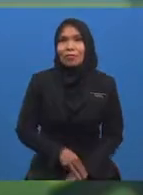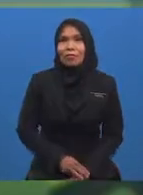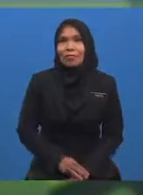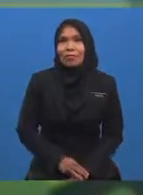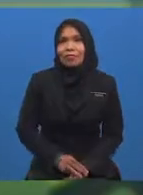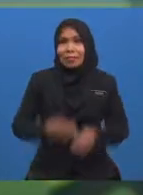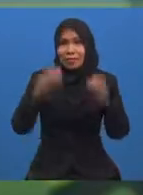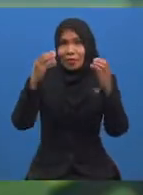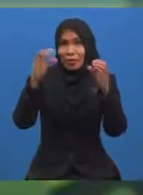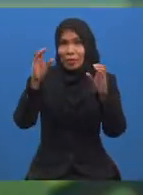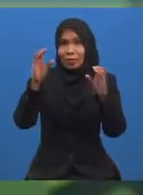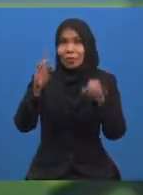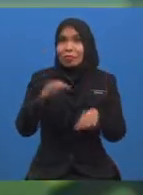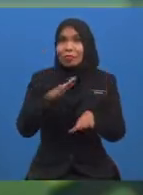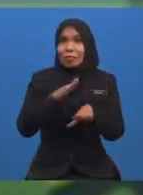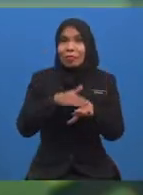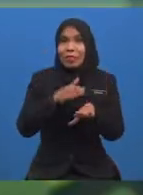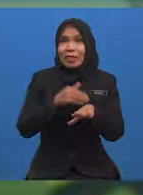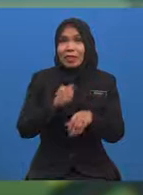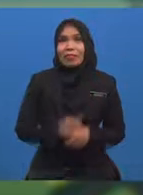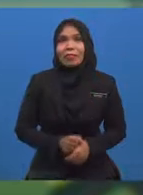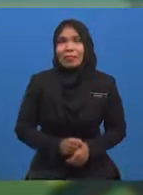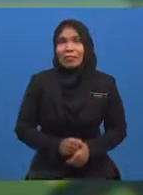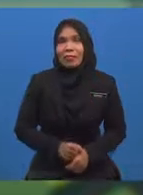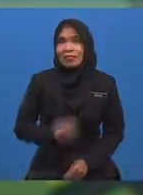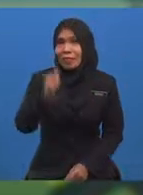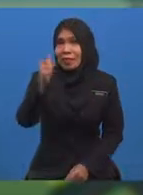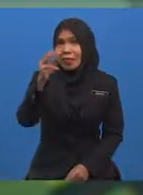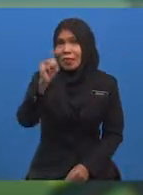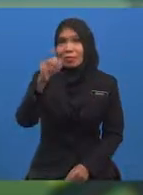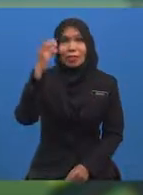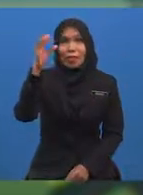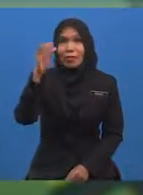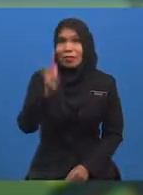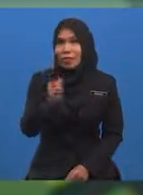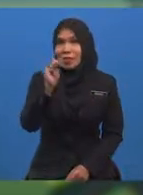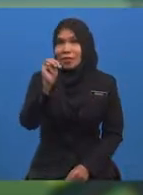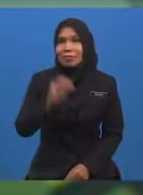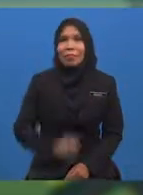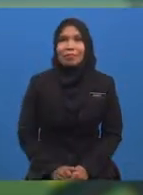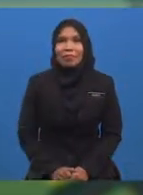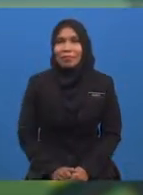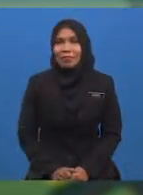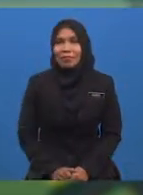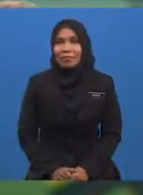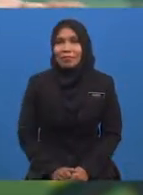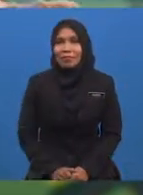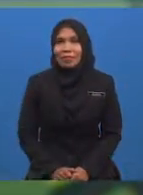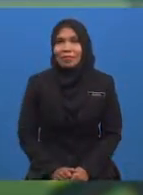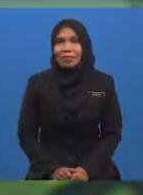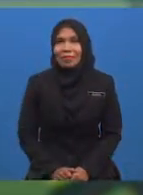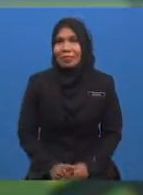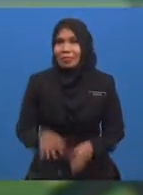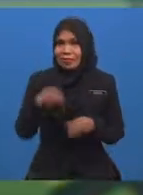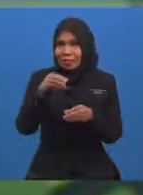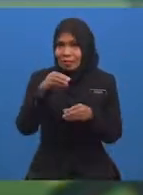tetapi murid-murid boleh kenal cikgu sebagai Cikgu Am saja. Lebih sempoi kan? Terbaik.